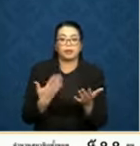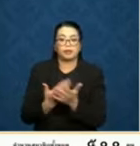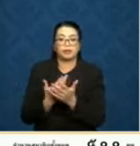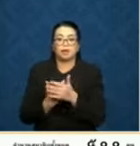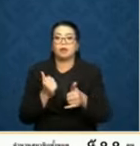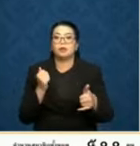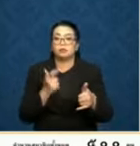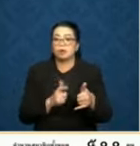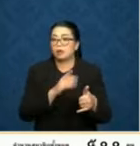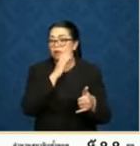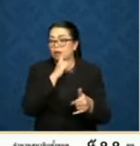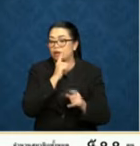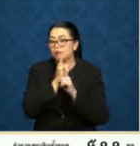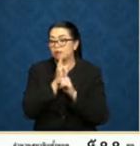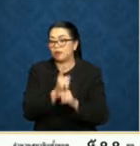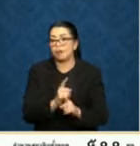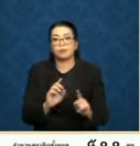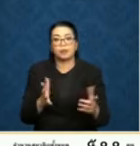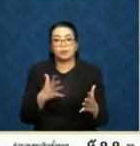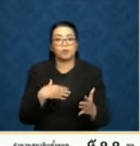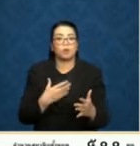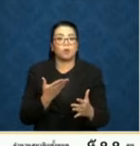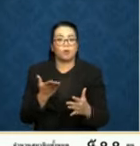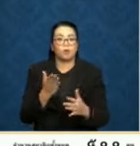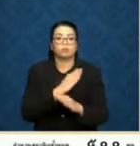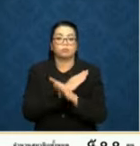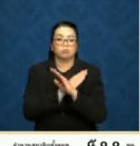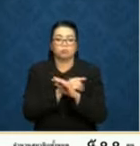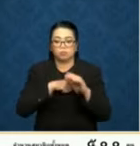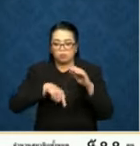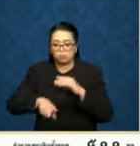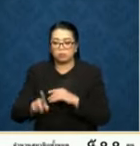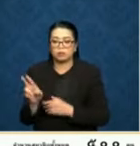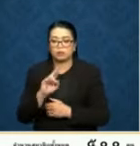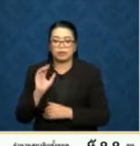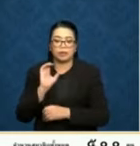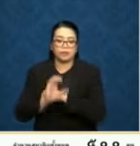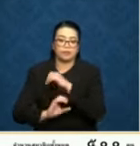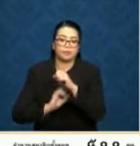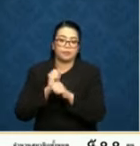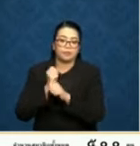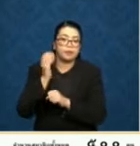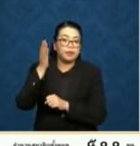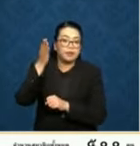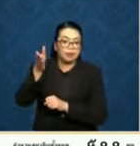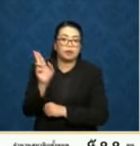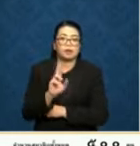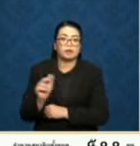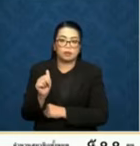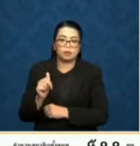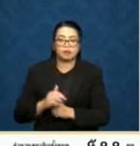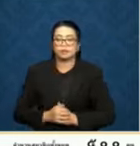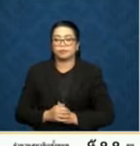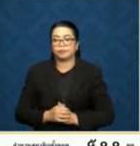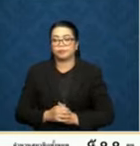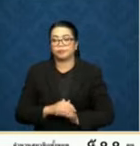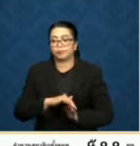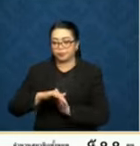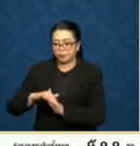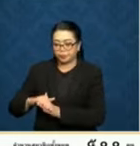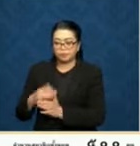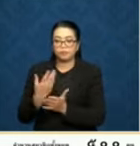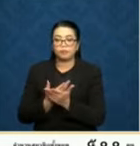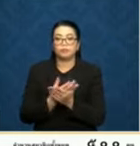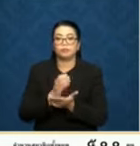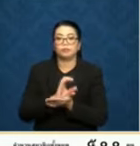งระมาณ ซึถ้หากไมเปไป thotternเราจะขอกันเอาไ้เพื่ใหใช้ใปงประมาณ to go inนประเด็นต่อมาเกี่ยวกับเรื่อง